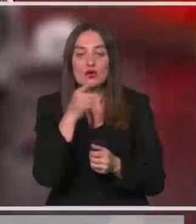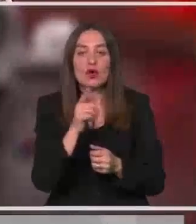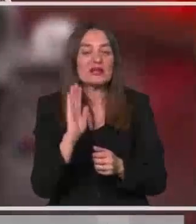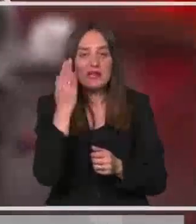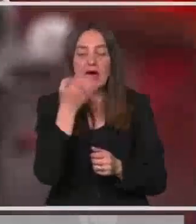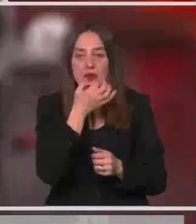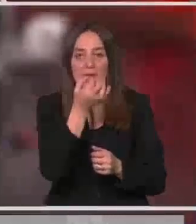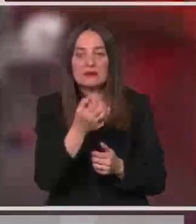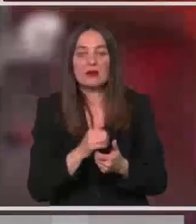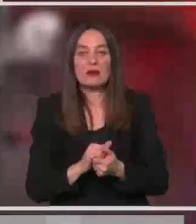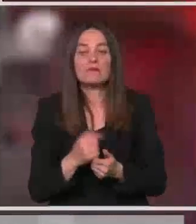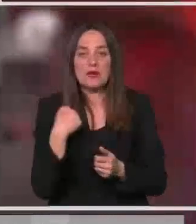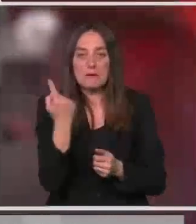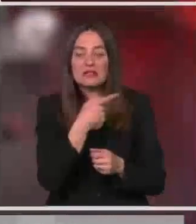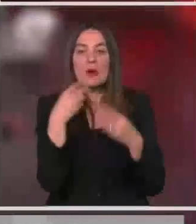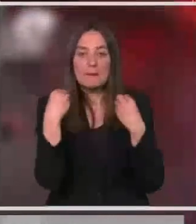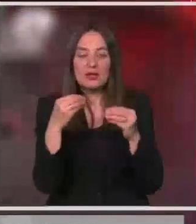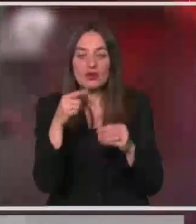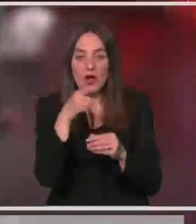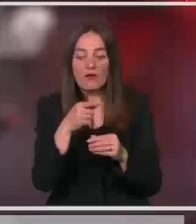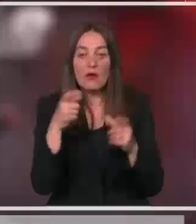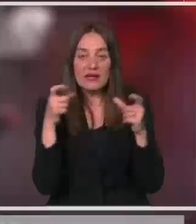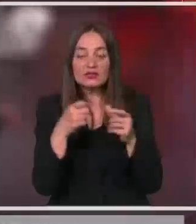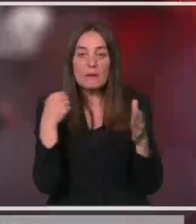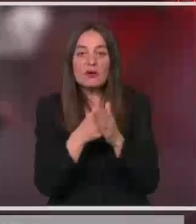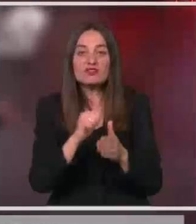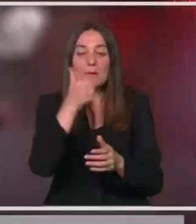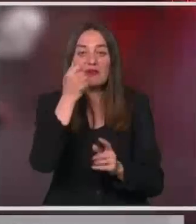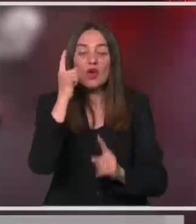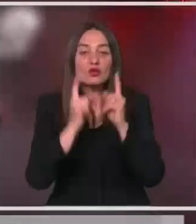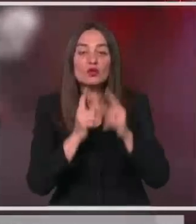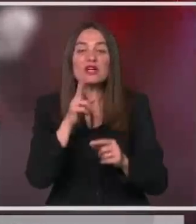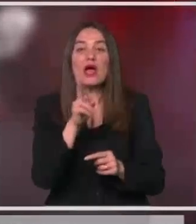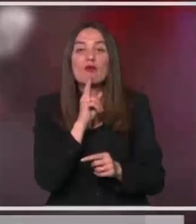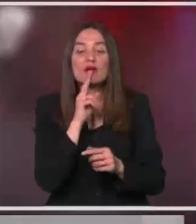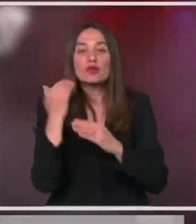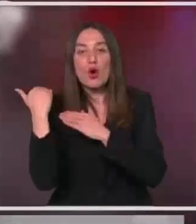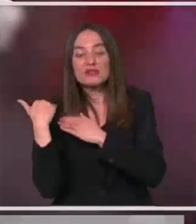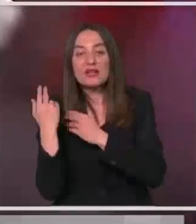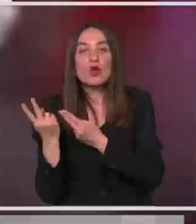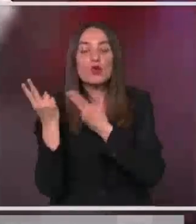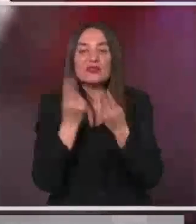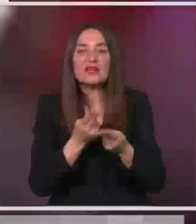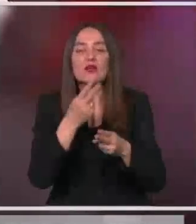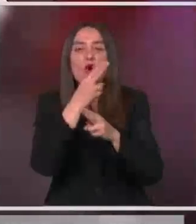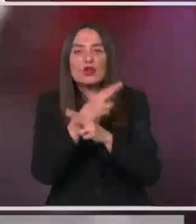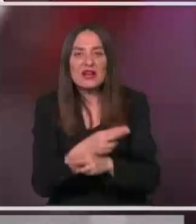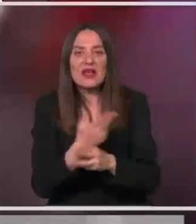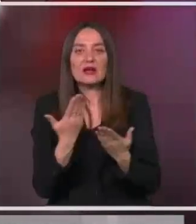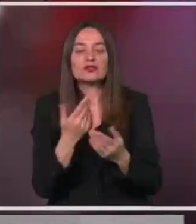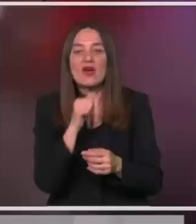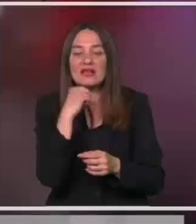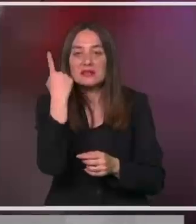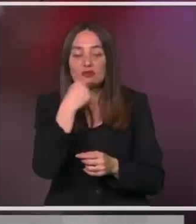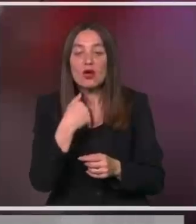sjajno pitanje. Znači, mi smo pričali da su ovom krizom pogođene prvo one industrije koje su se oslanjale na ugostiteljstvo, hotelijerstvo i